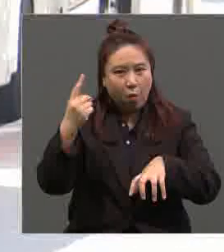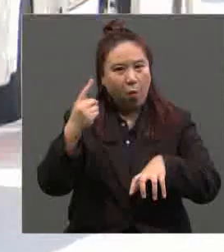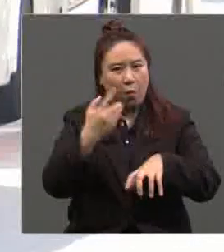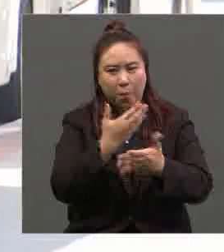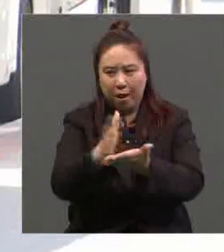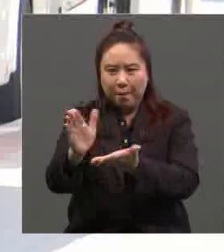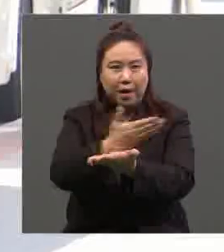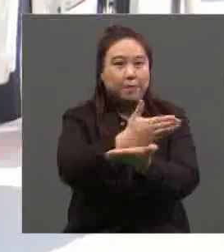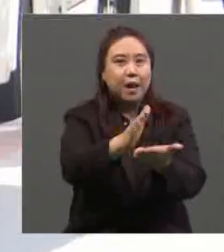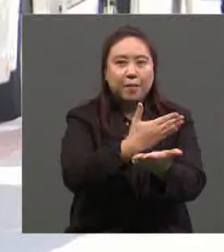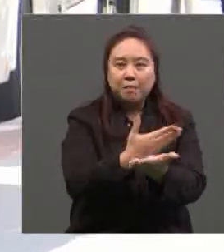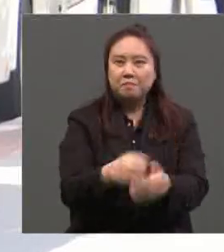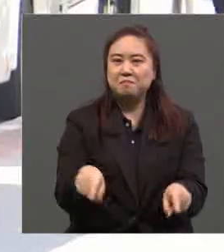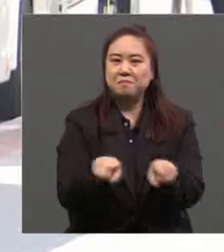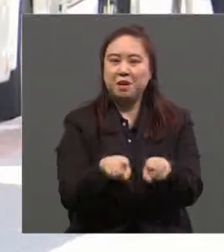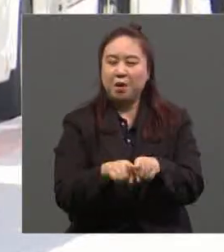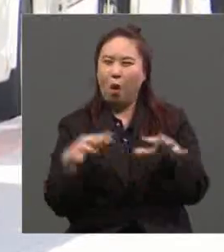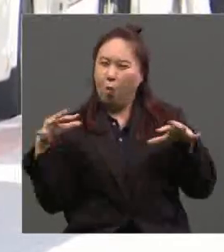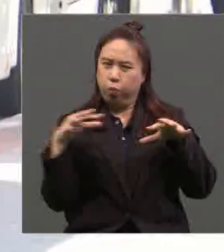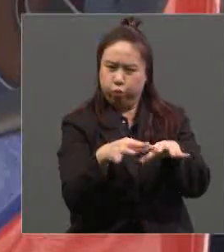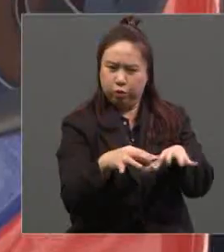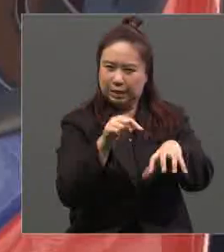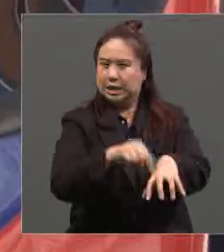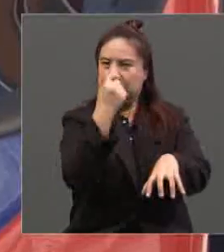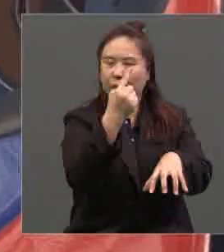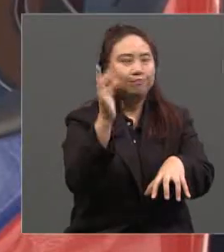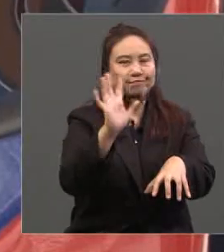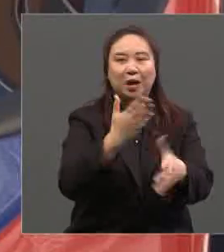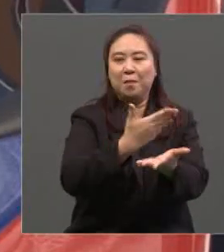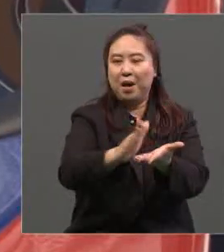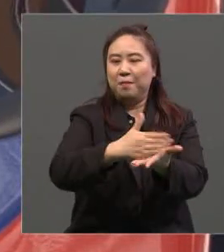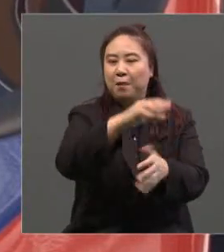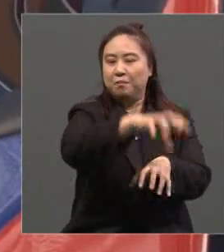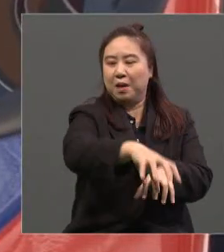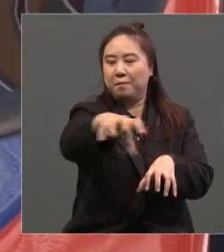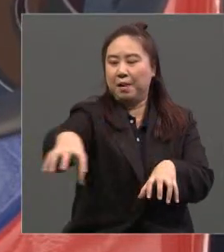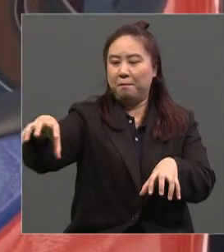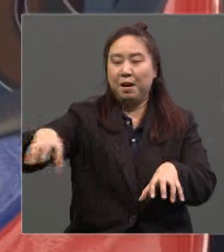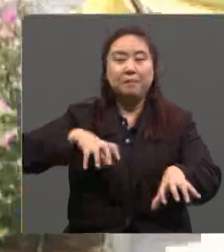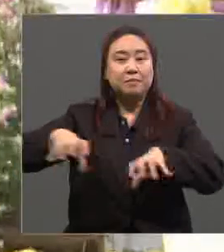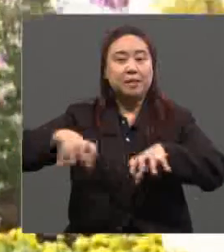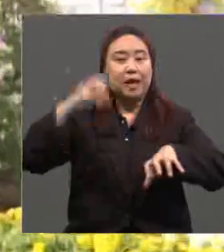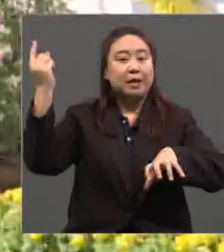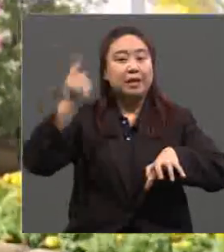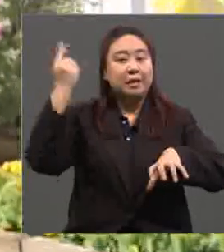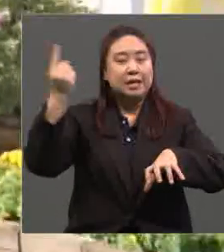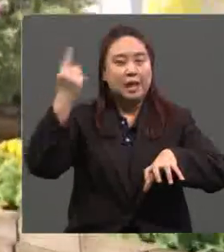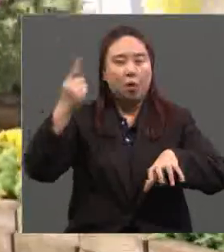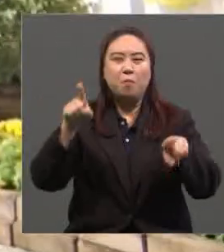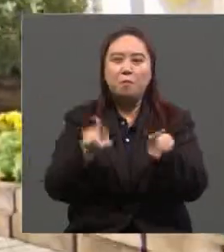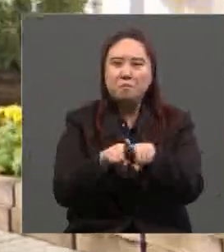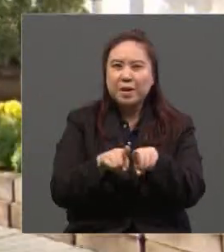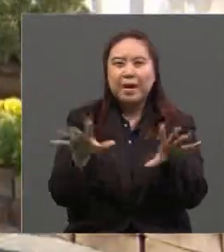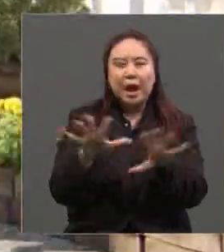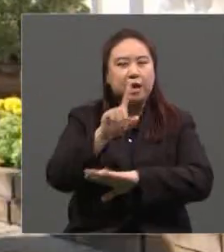พื้นที่เขตคือไม่มีลักษณะของการกระจุกตัวเขาก็เลยมีการจัดการท่องเที่ยวในลักษณะของ one day trip